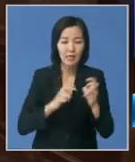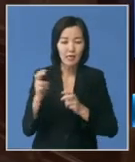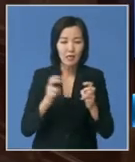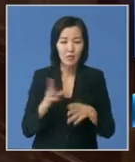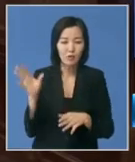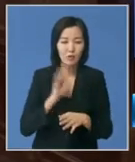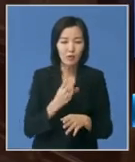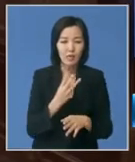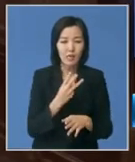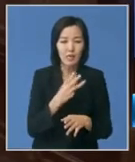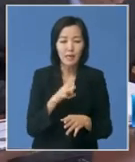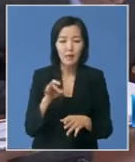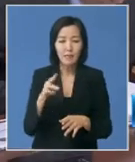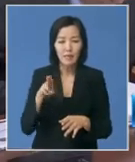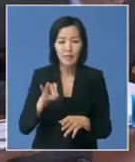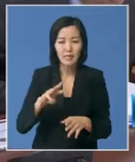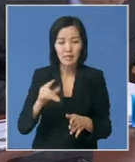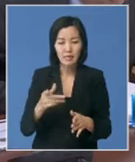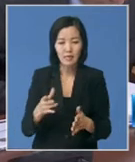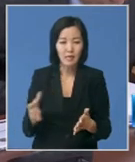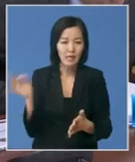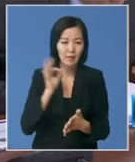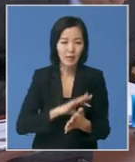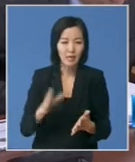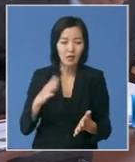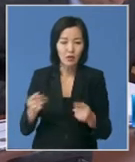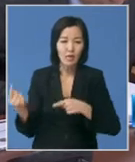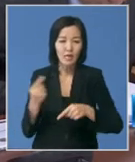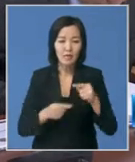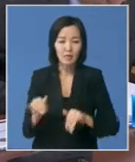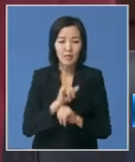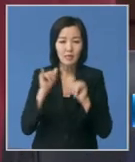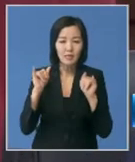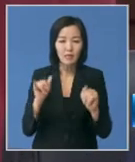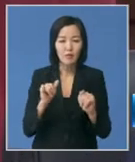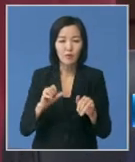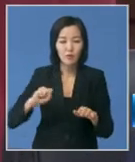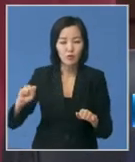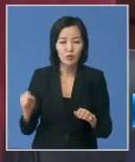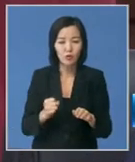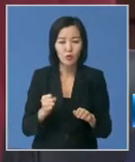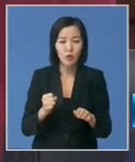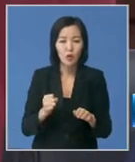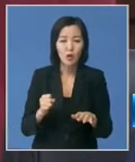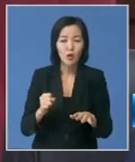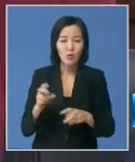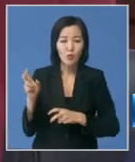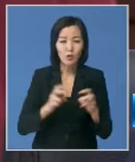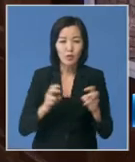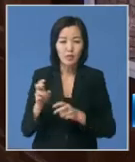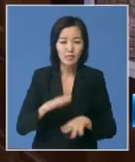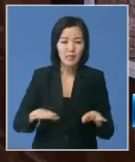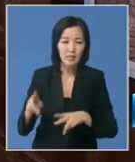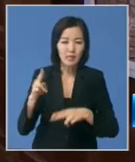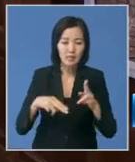2 миллиард теңгеге жуық қаржы түскен. Аймақта кәсіпкерлікті дамыту үшін достық өндірістік алаңын салу жалғасып жатыр.